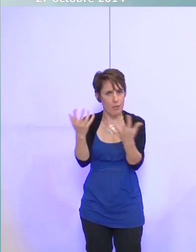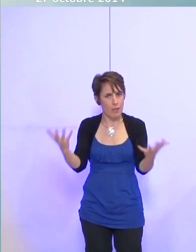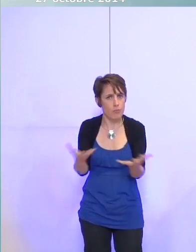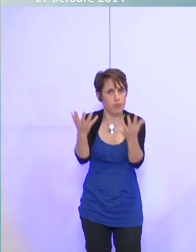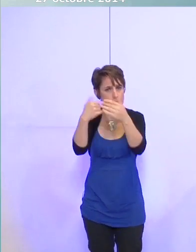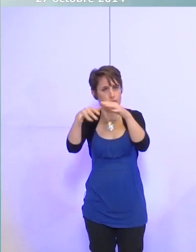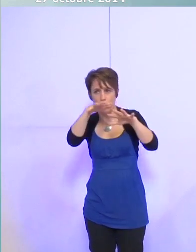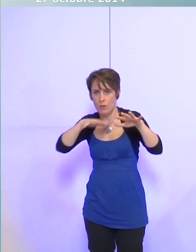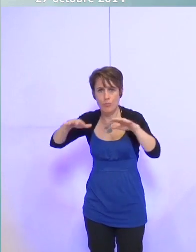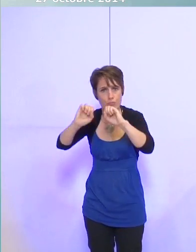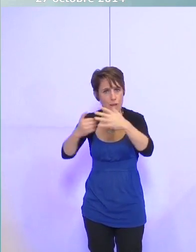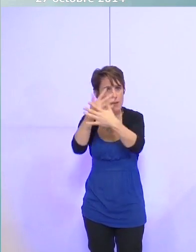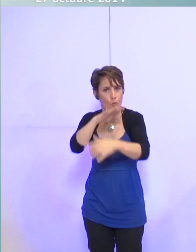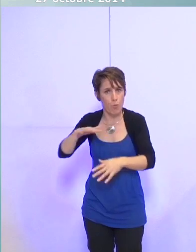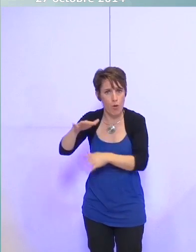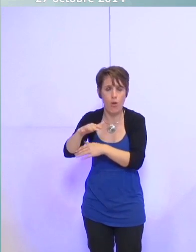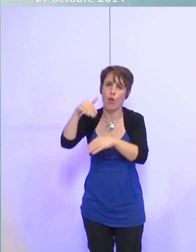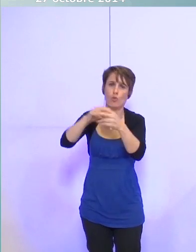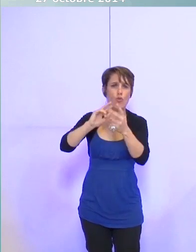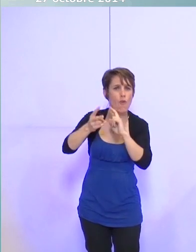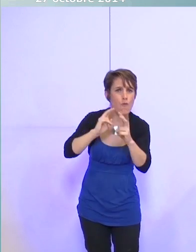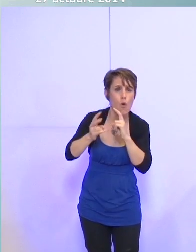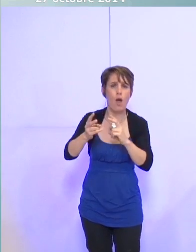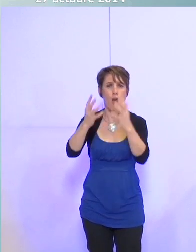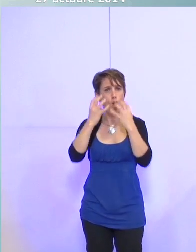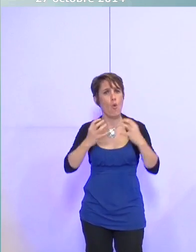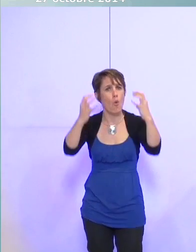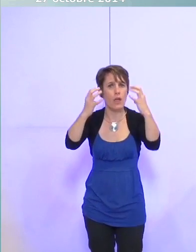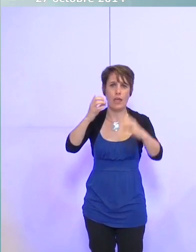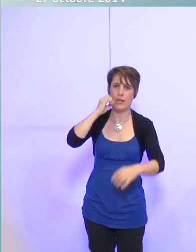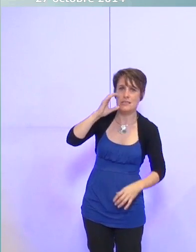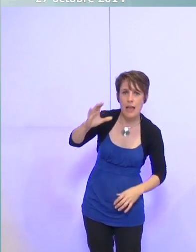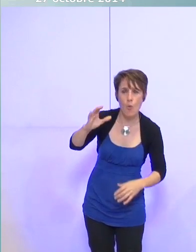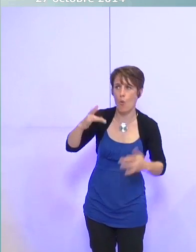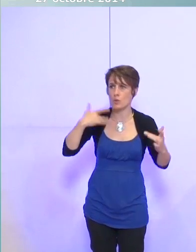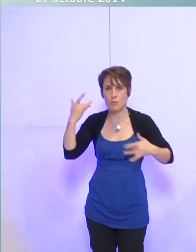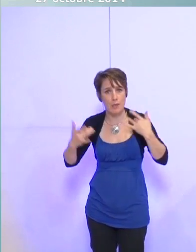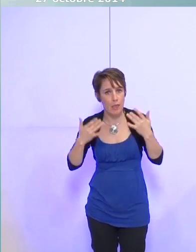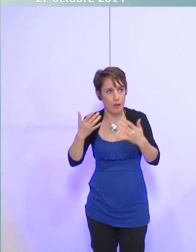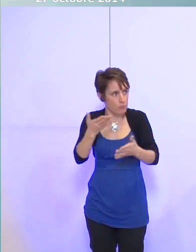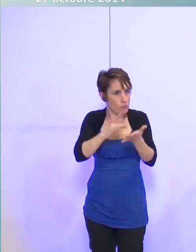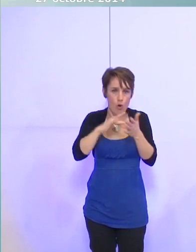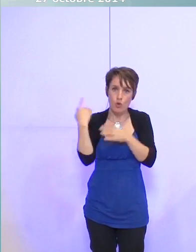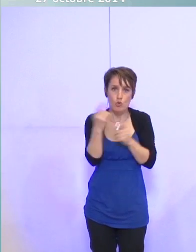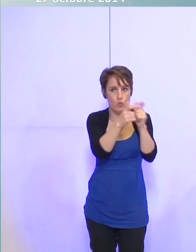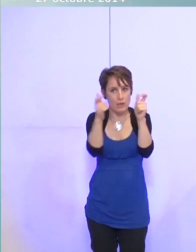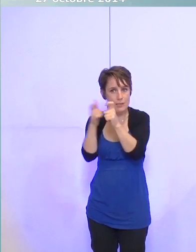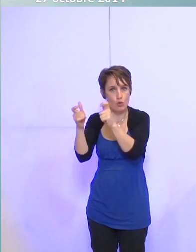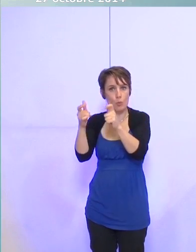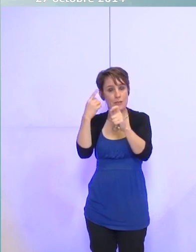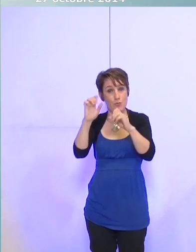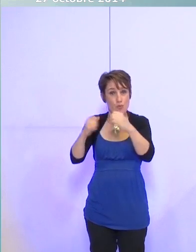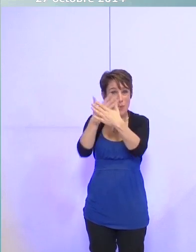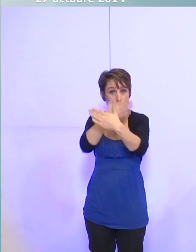économiques. Les différentes foires et salons, congrès, spectacles bénéficient aux entreprises du territoire métropolitain et à sa